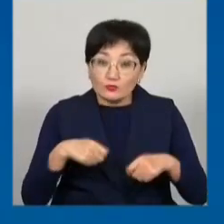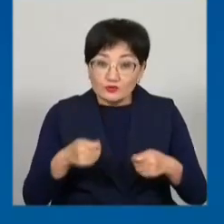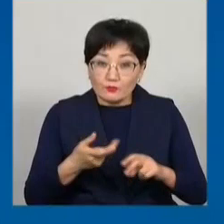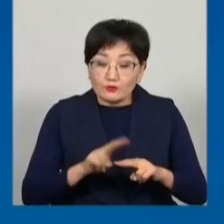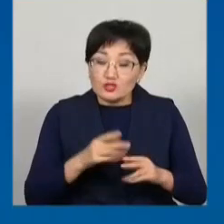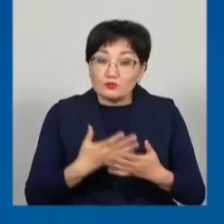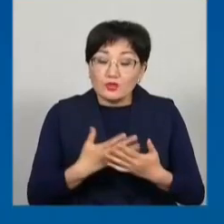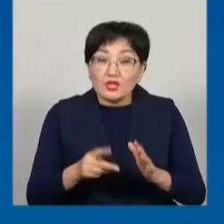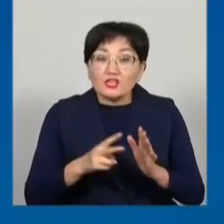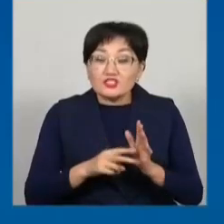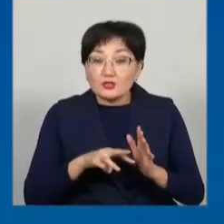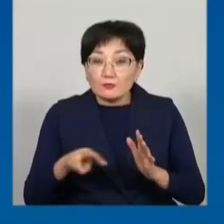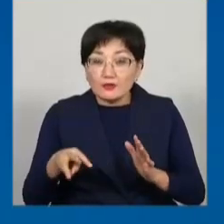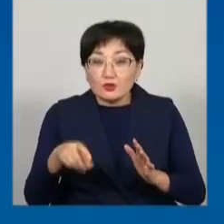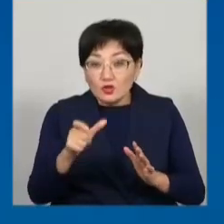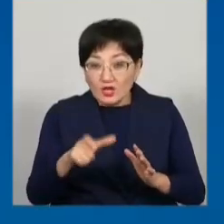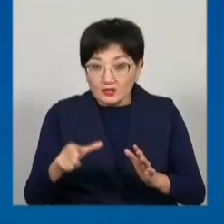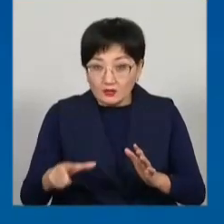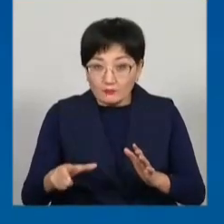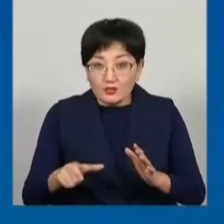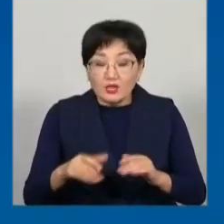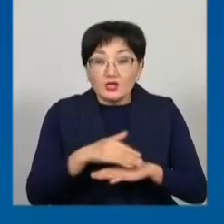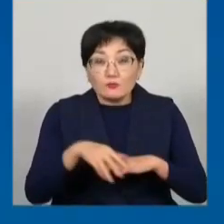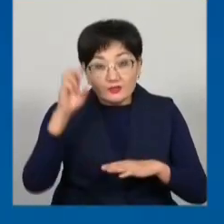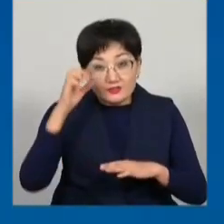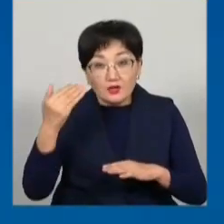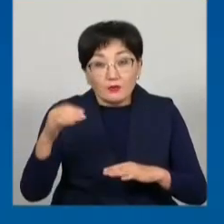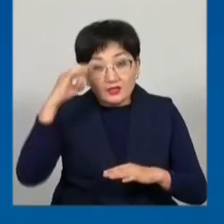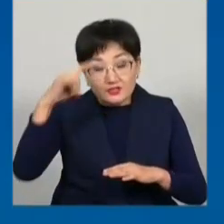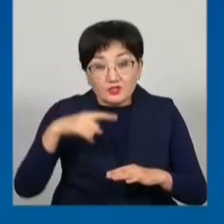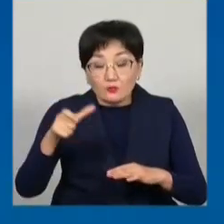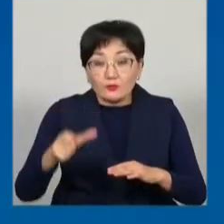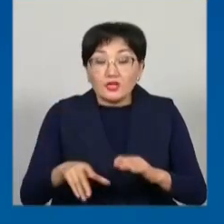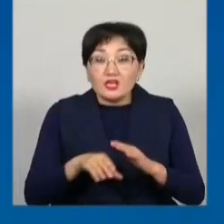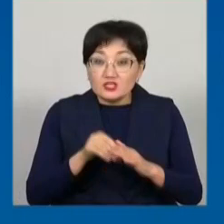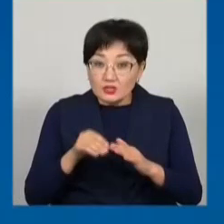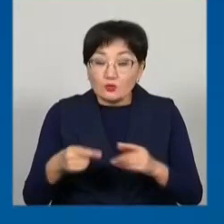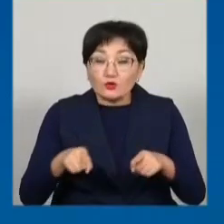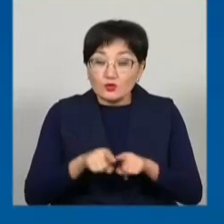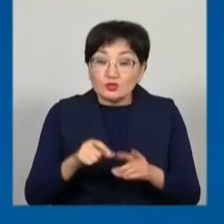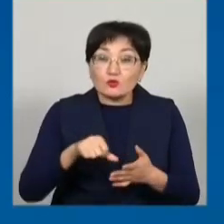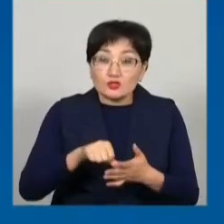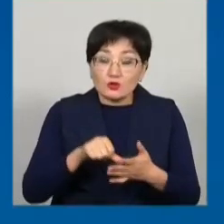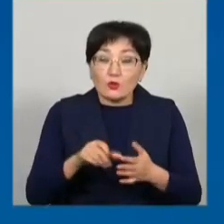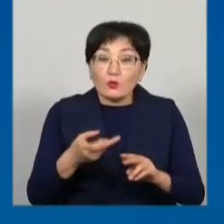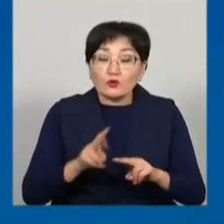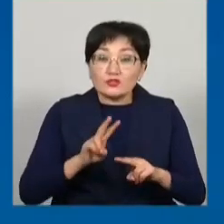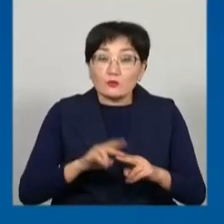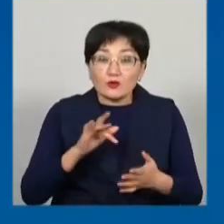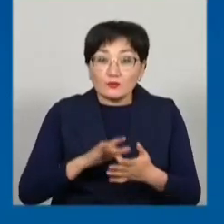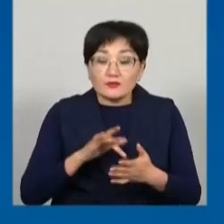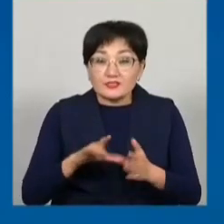шамамен 7 миллион қазақстандық. Ал шетелде жүрген отандастарымызда сайлаудан шет қалып жатқан жоқ. Ол туралы орталық